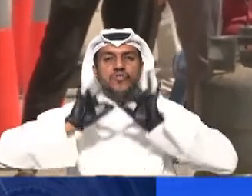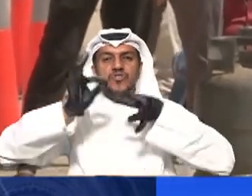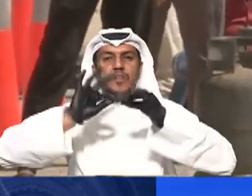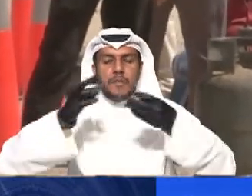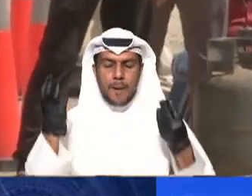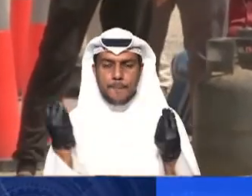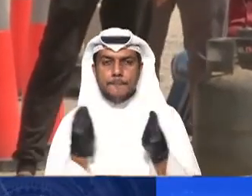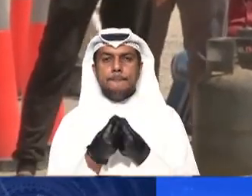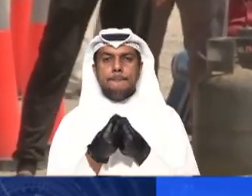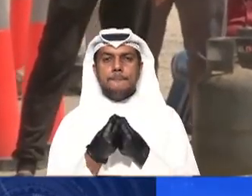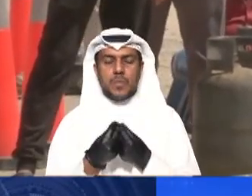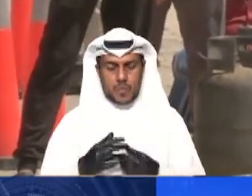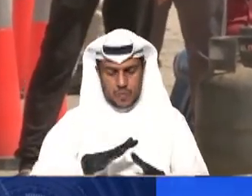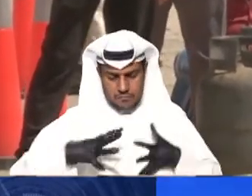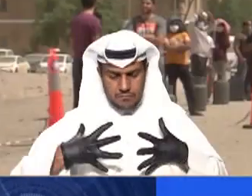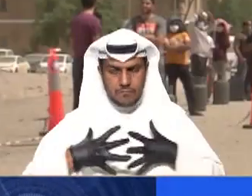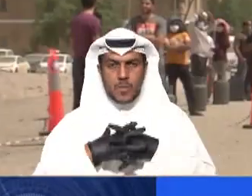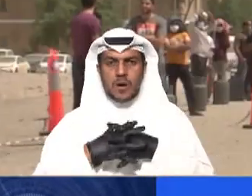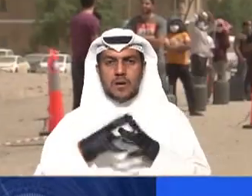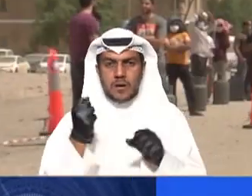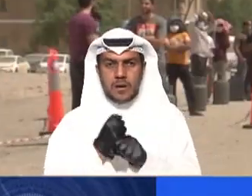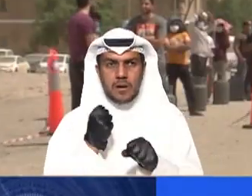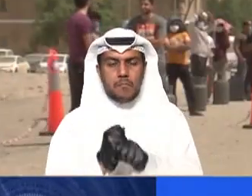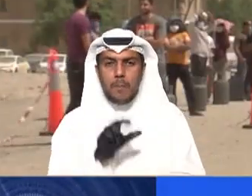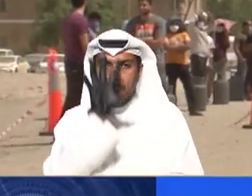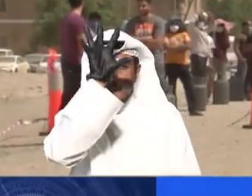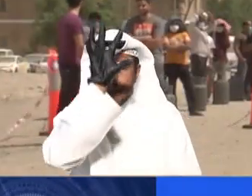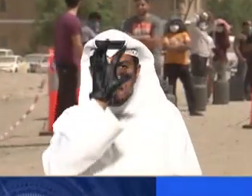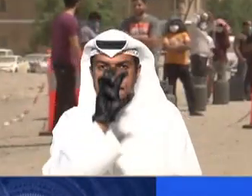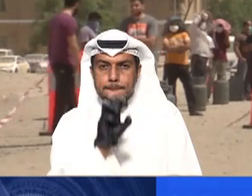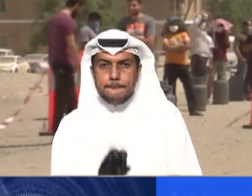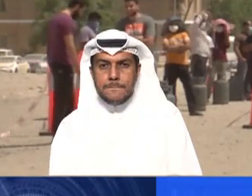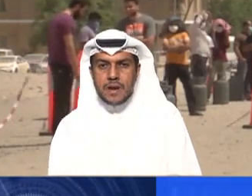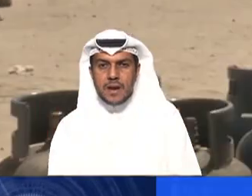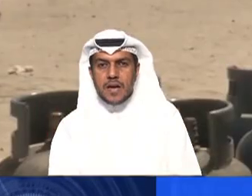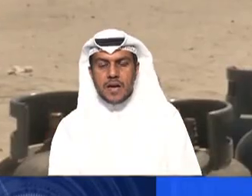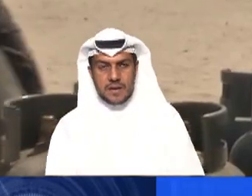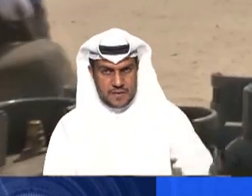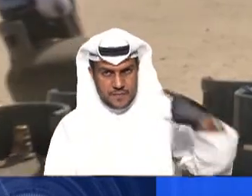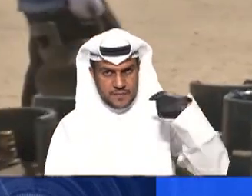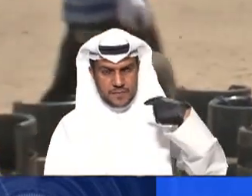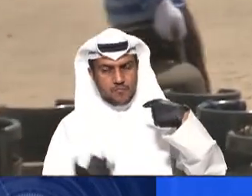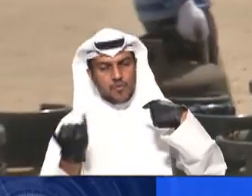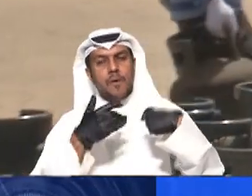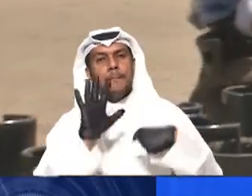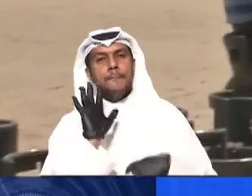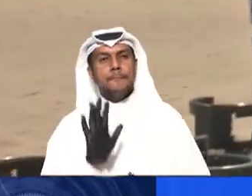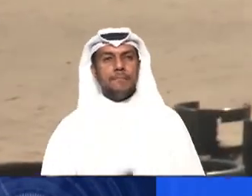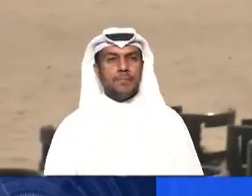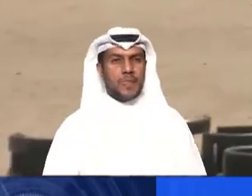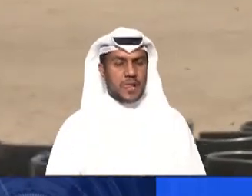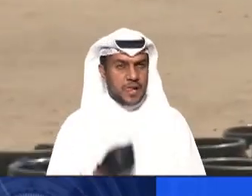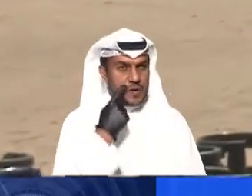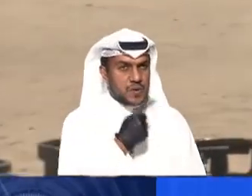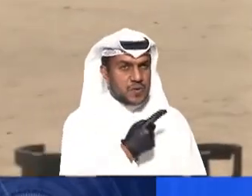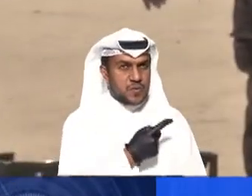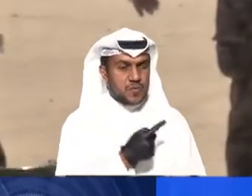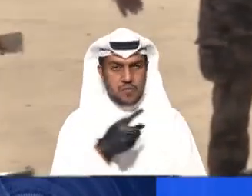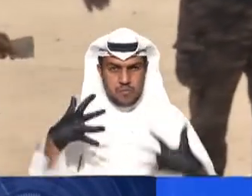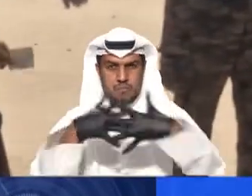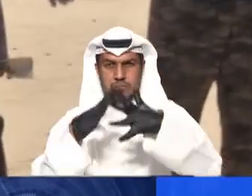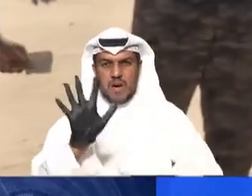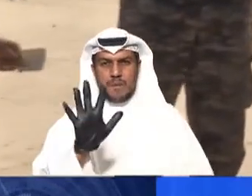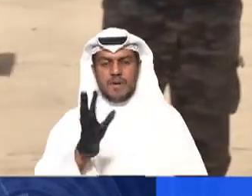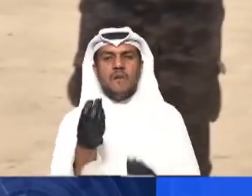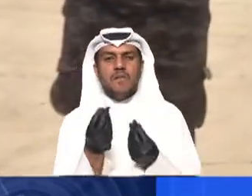يعني ننظم هذا الموضوع، وبالليل نتعامل بس مع البلاغات الفردية يعني. لضمان عدم التدافع، عملية